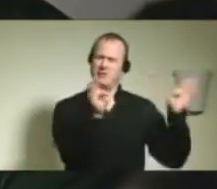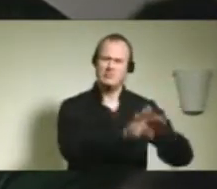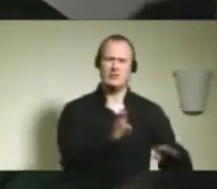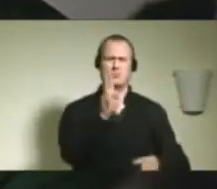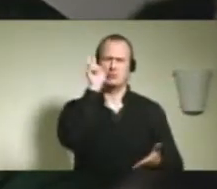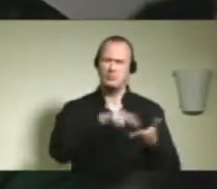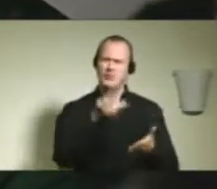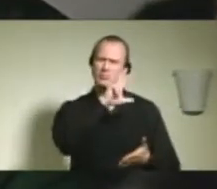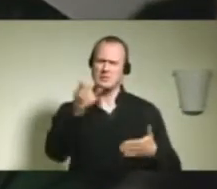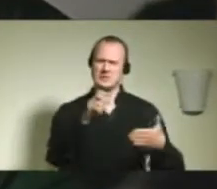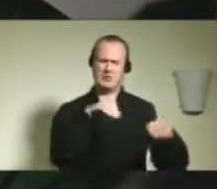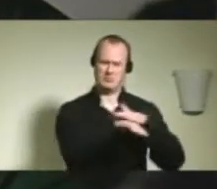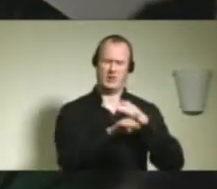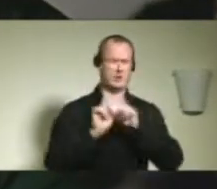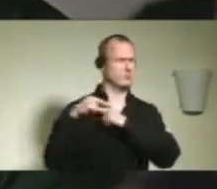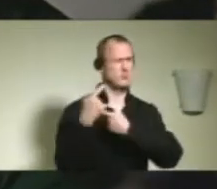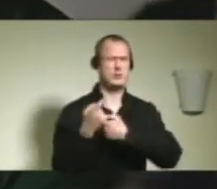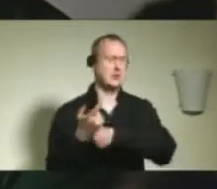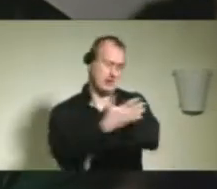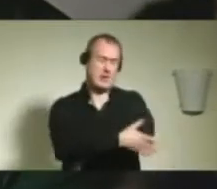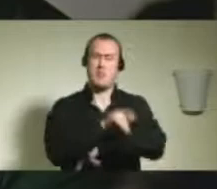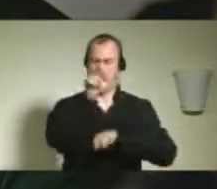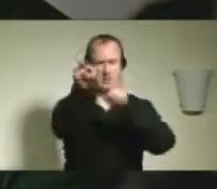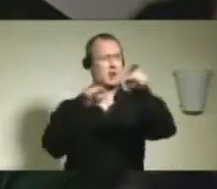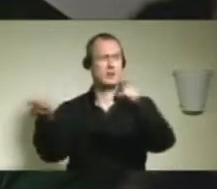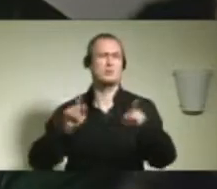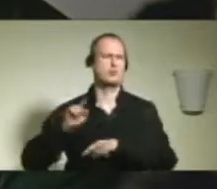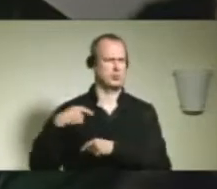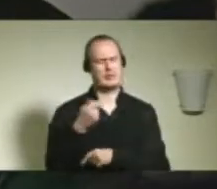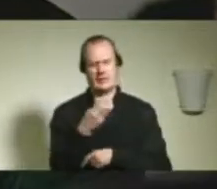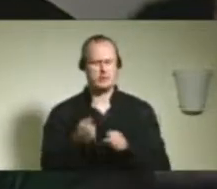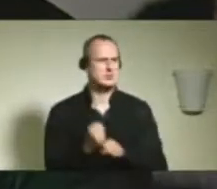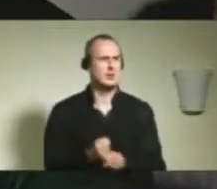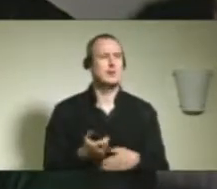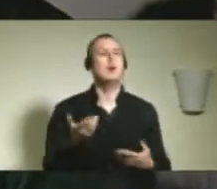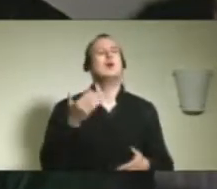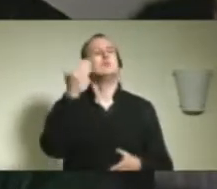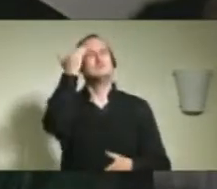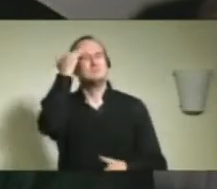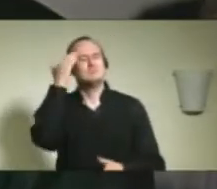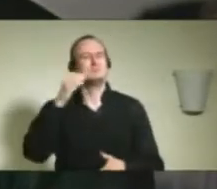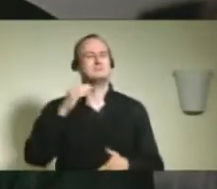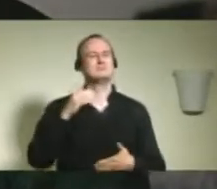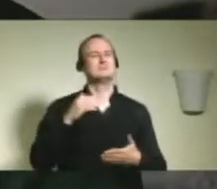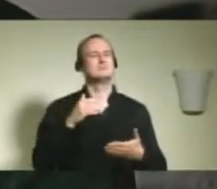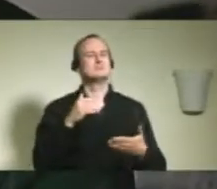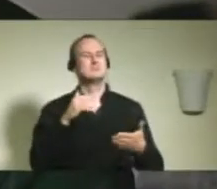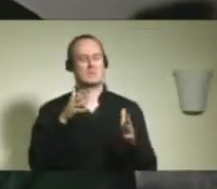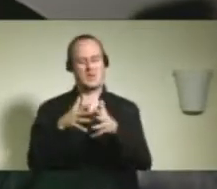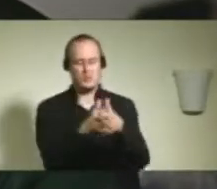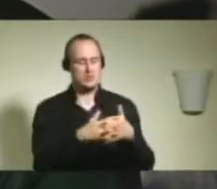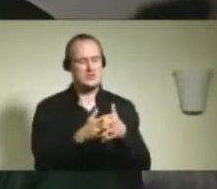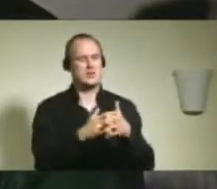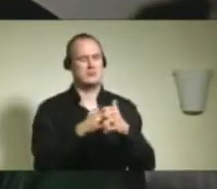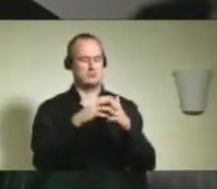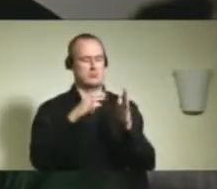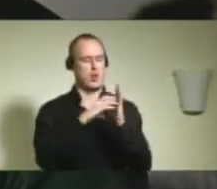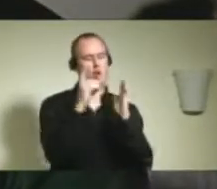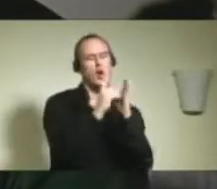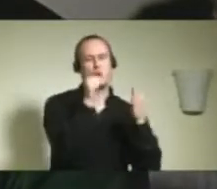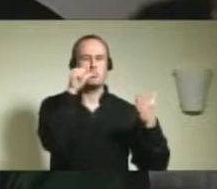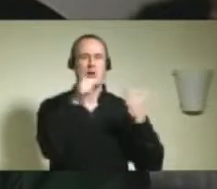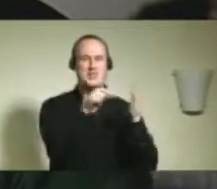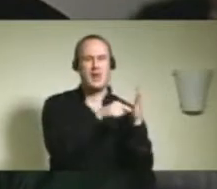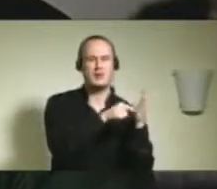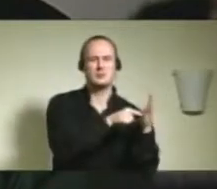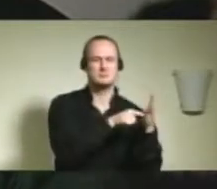urbain depuis quelques années. On est dans chaque code postal aux États-Unis. Dans chaque coin des États-Unis, on a